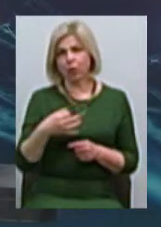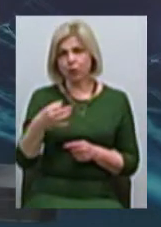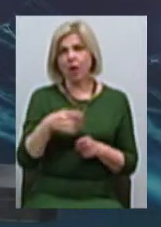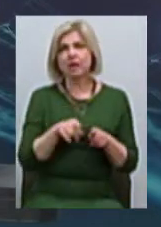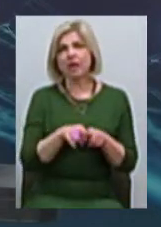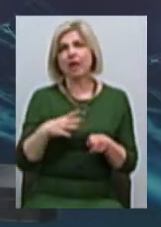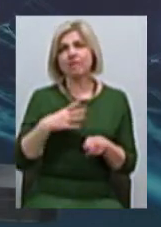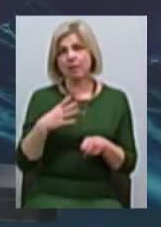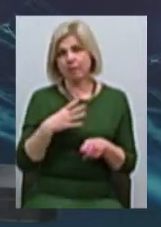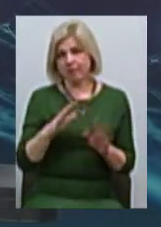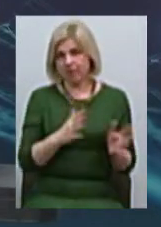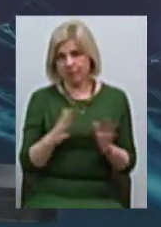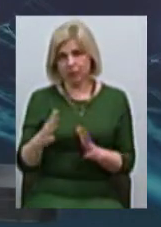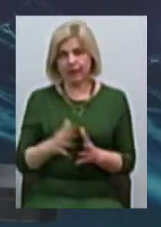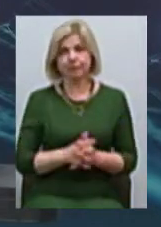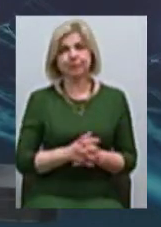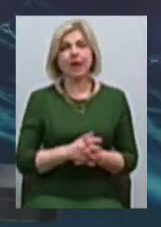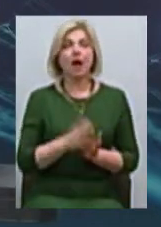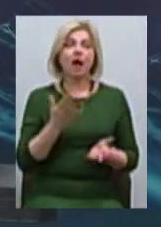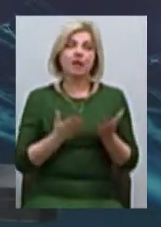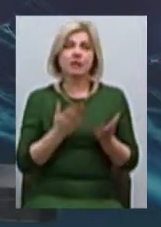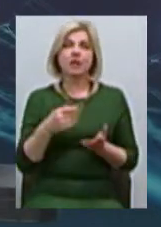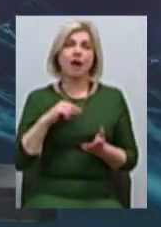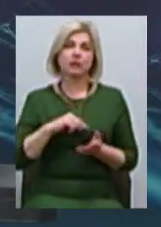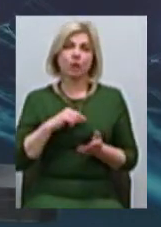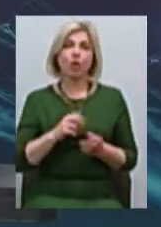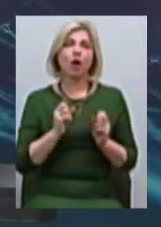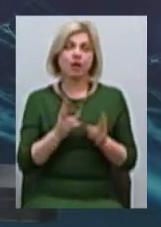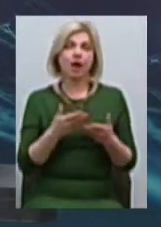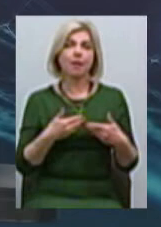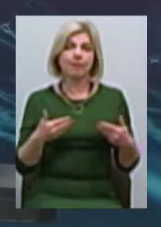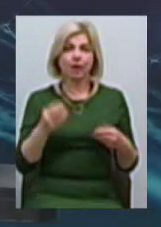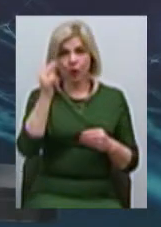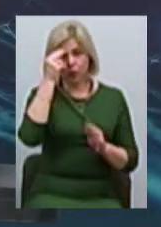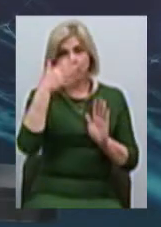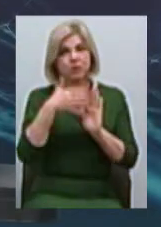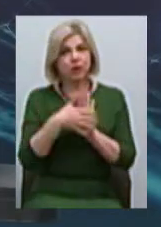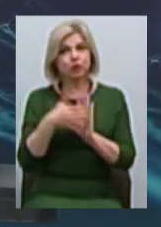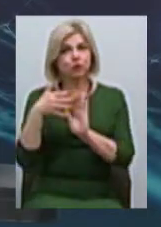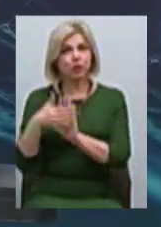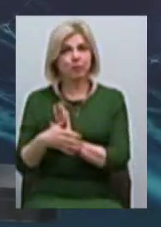реально карались. Щодо, якщо характеризувати так, як ми досліджуємо всі